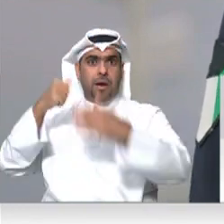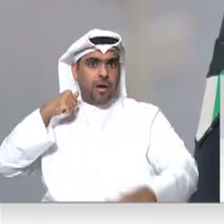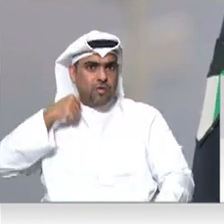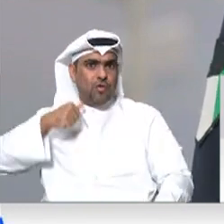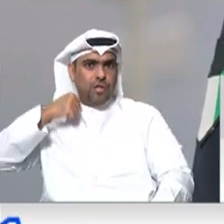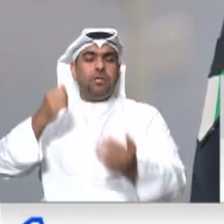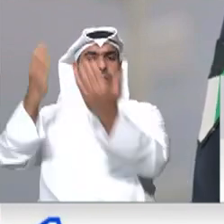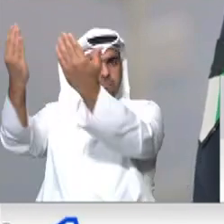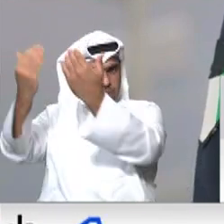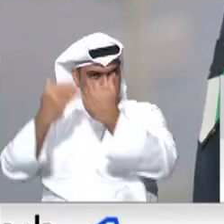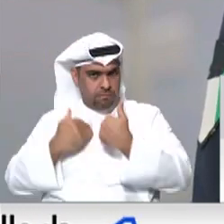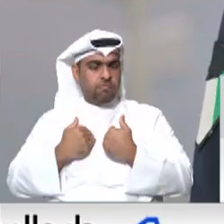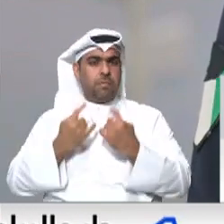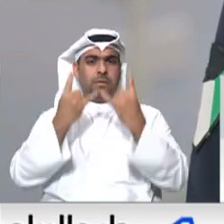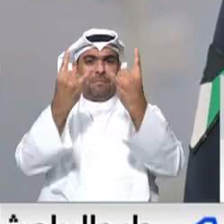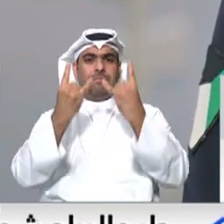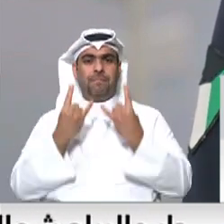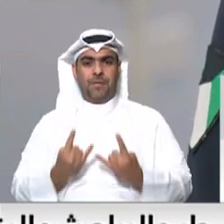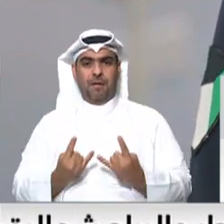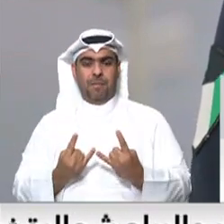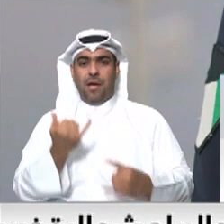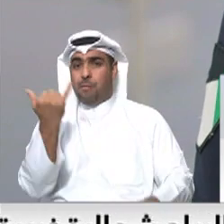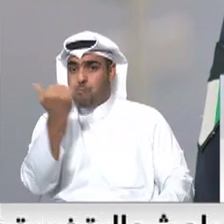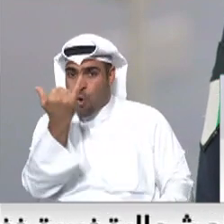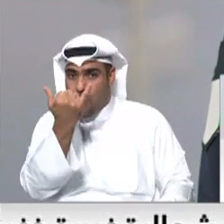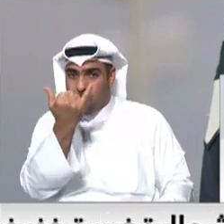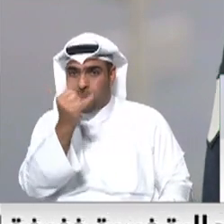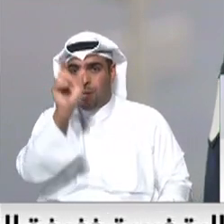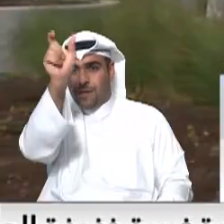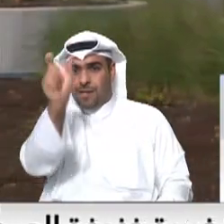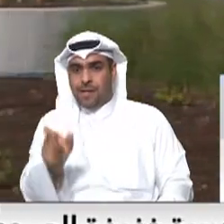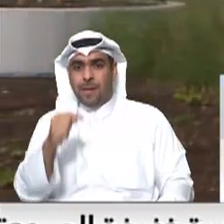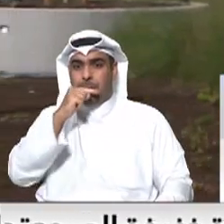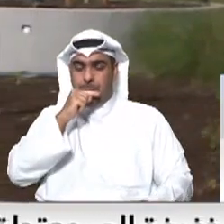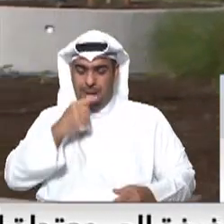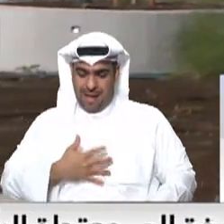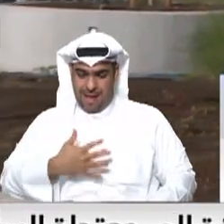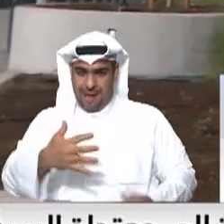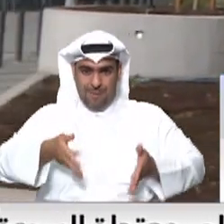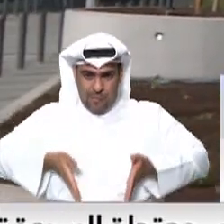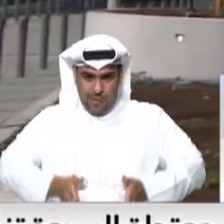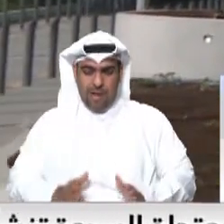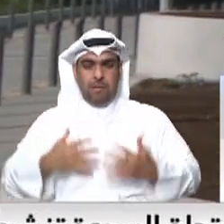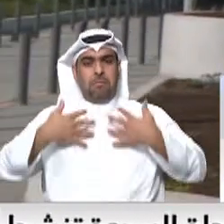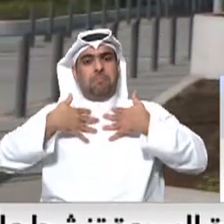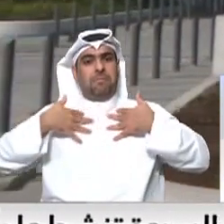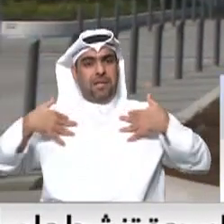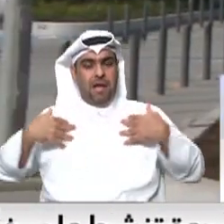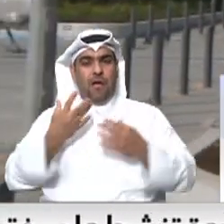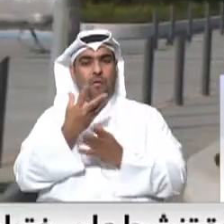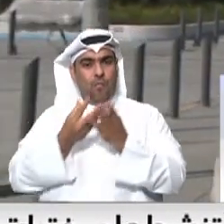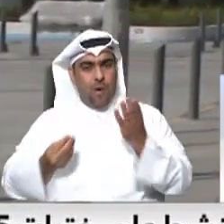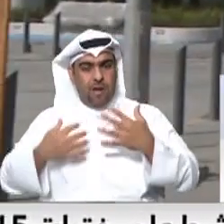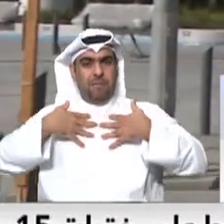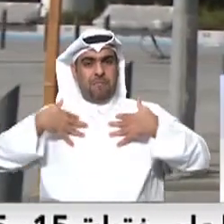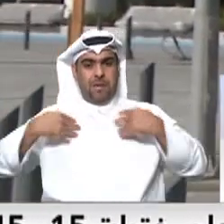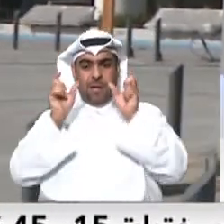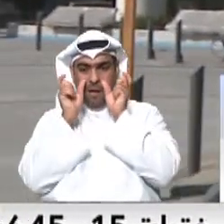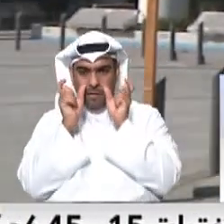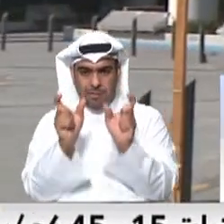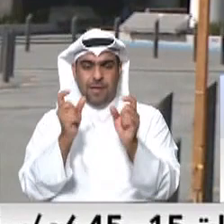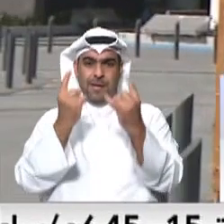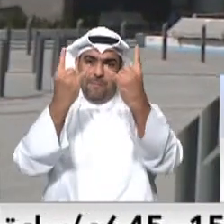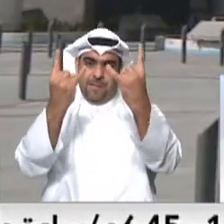راحة للمريضة وراحة لأطفال الخدج. وزارة الأشغال العامة حرصت على تطوير تصميم المشروع